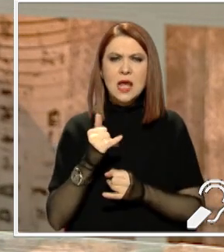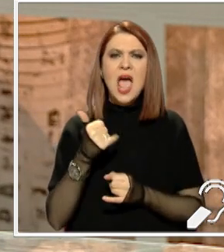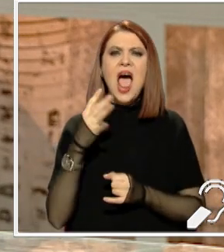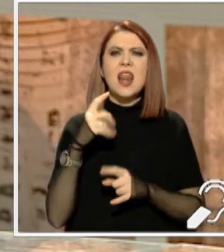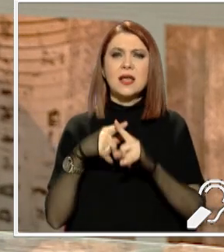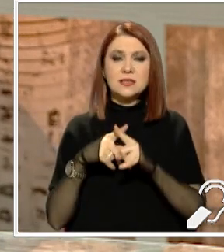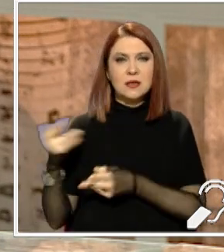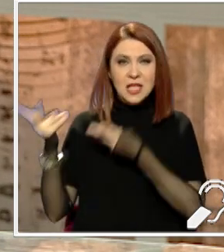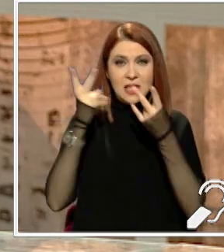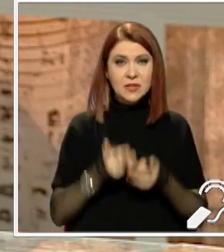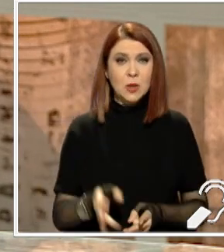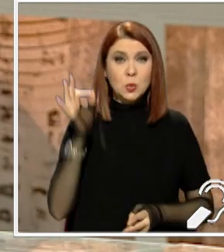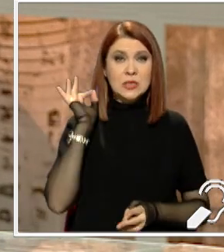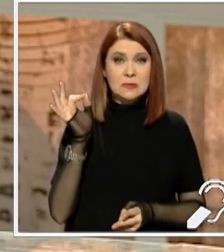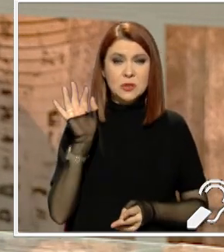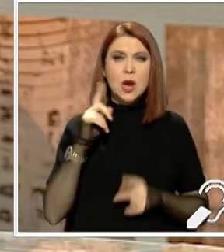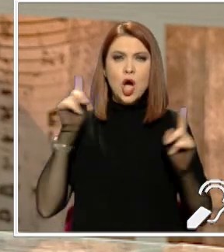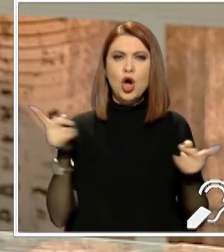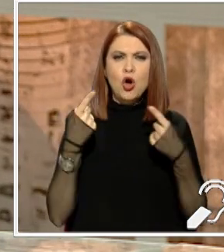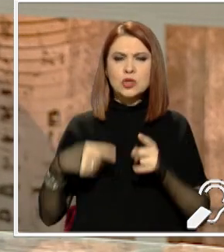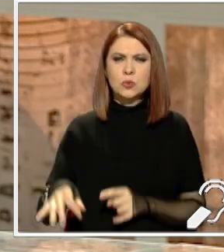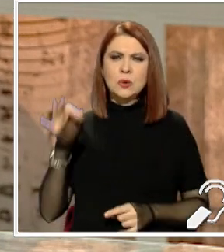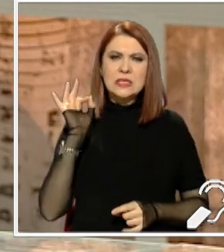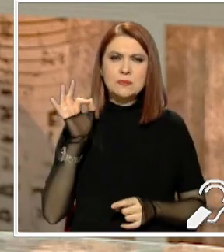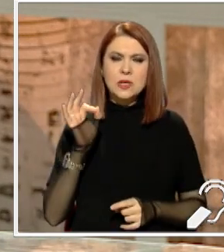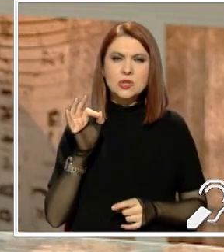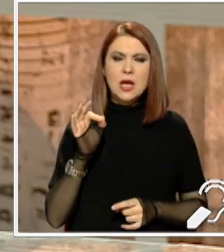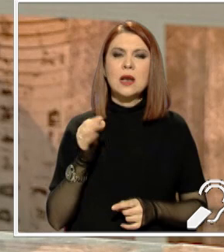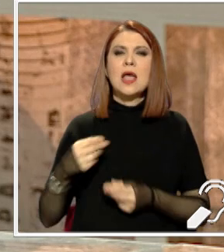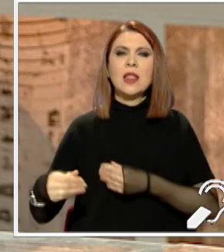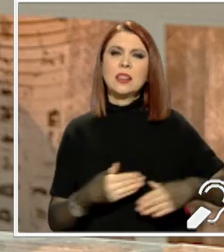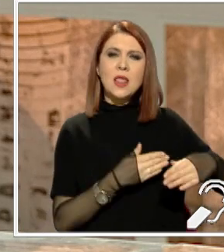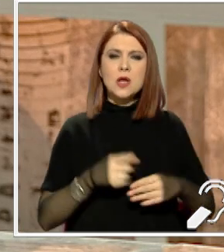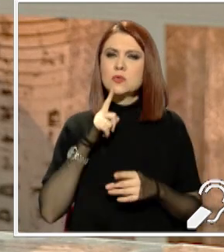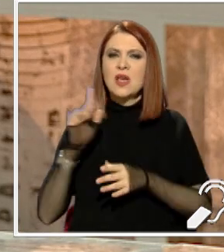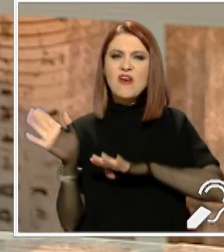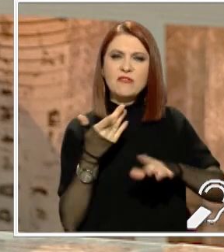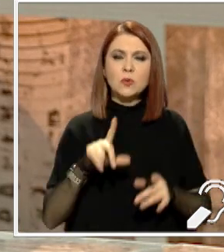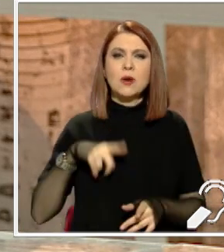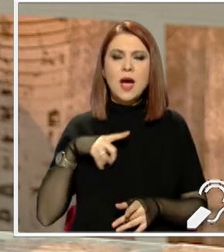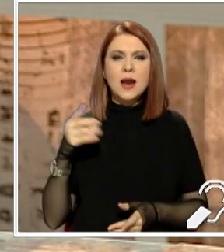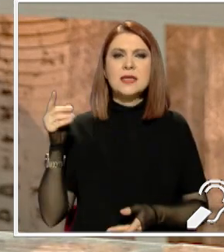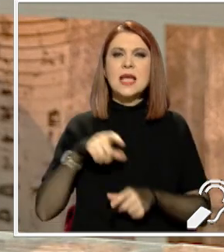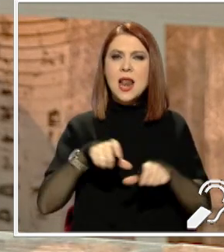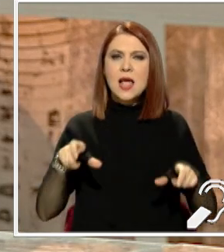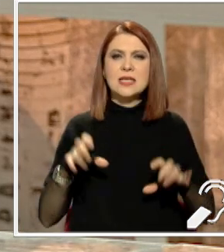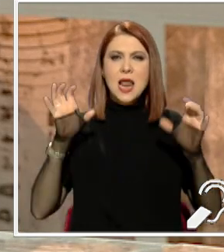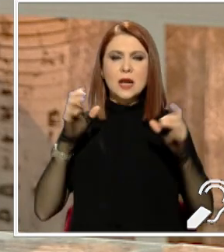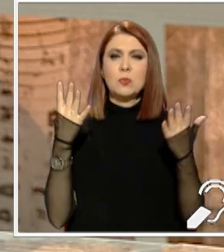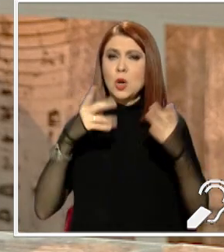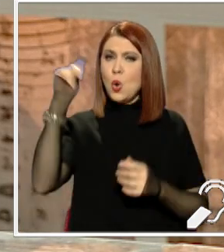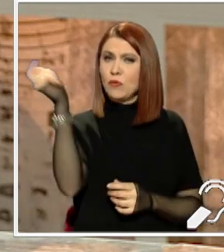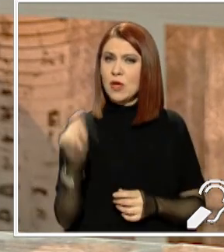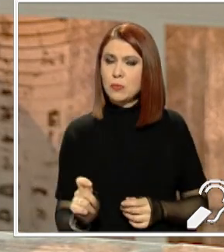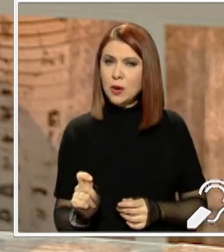Sipiaghin e invitatul special al concertului extraordinar Wind Dance, Dansul Vântului, care va avea loc la Sala Radio joi pe 9